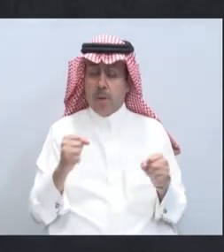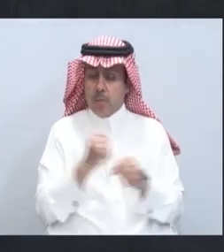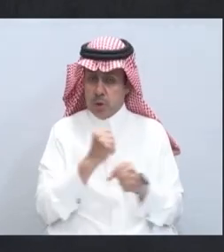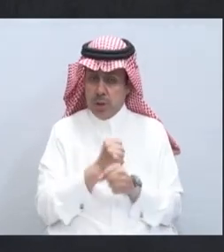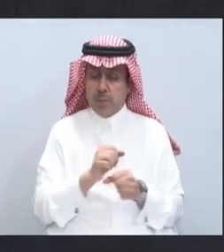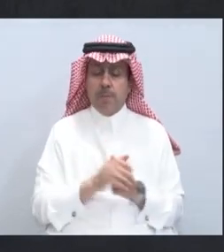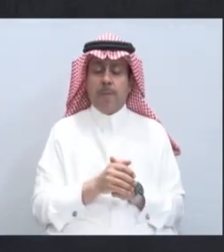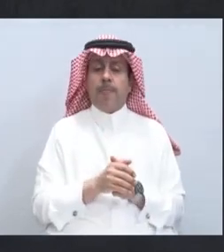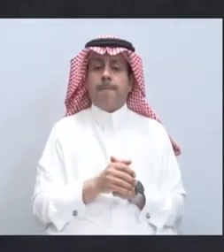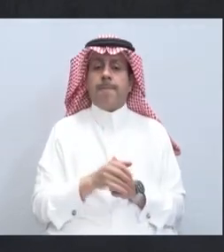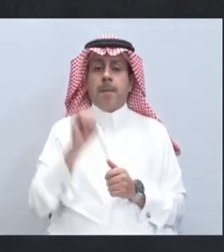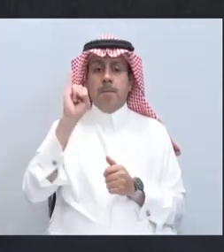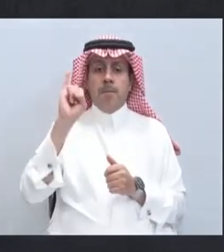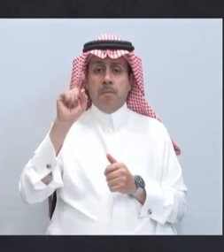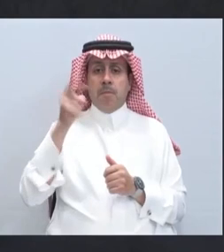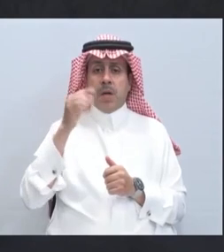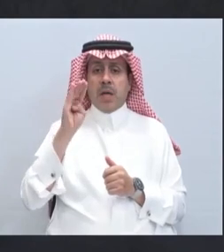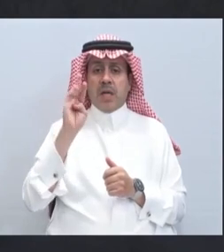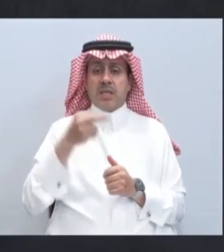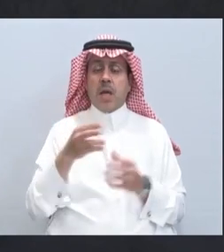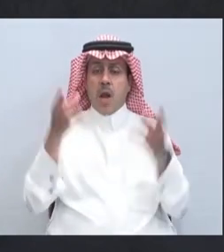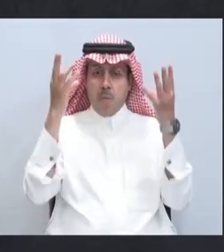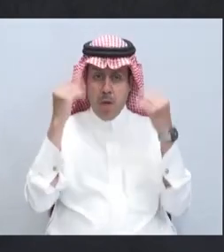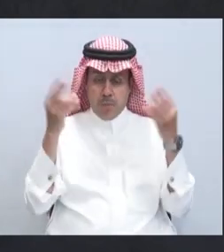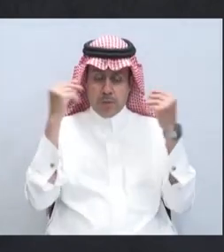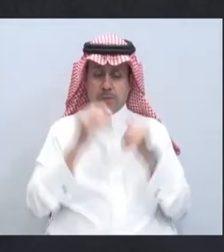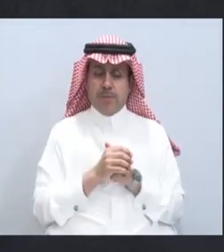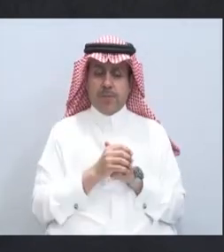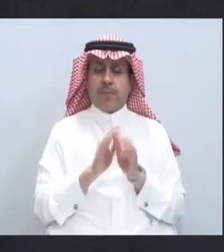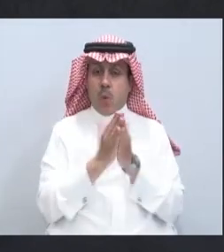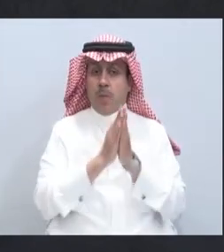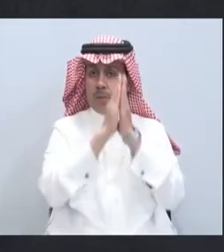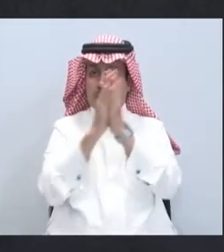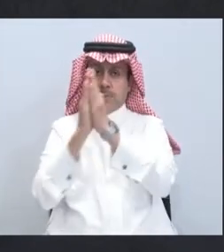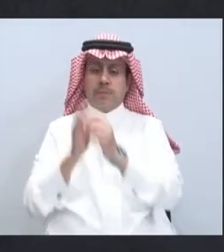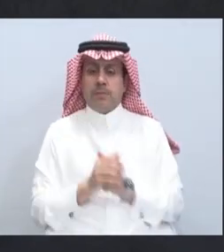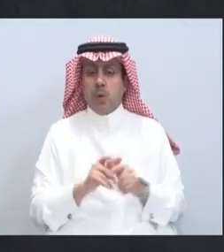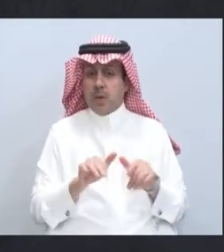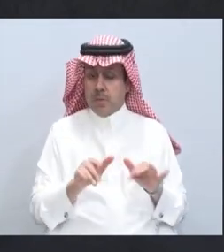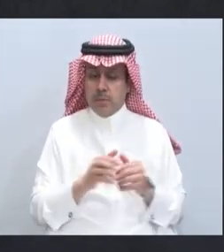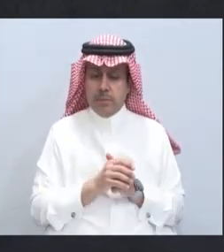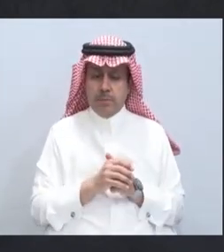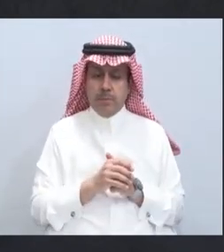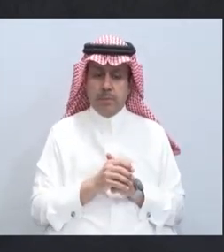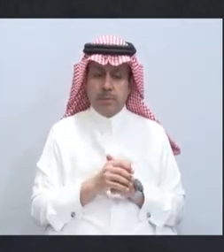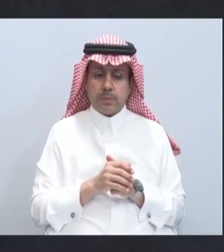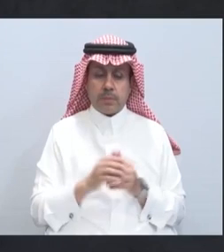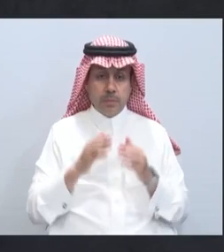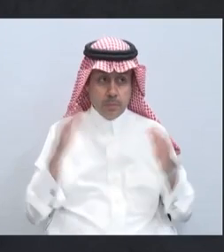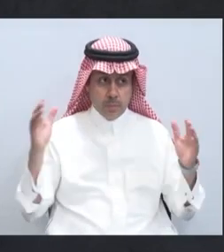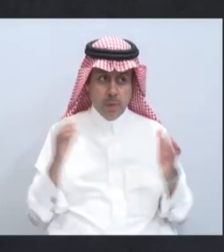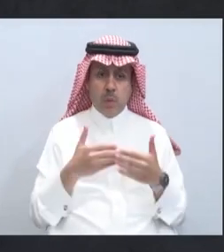في المكتبات والمراكز المعلومات فهذه يعني من خلال هذه الاجهزه والحاسب الالي هي تطور